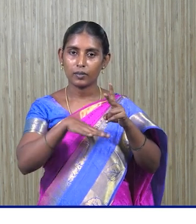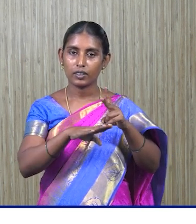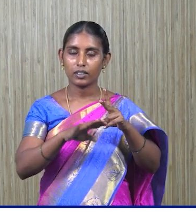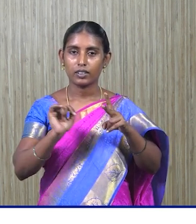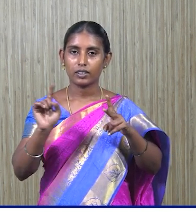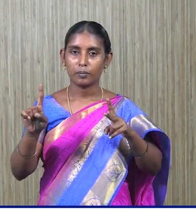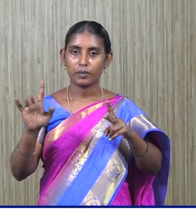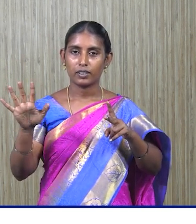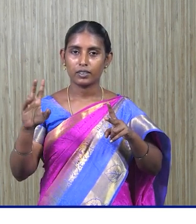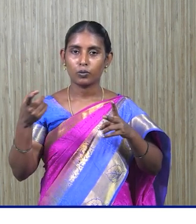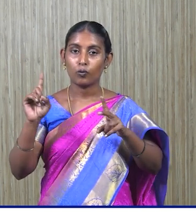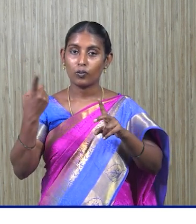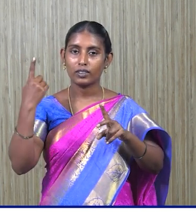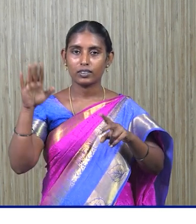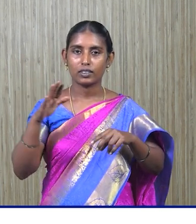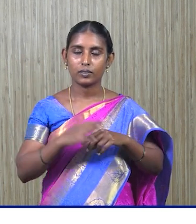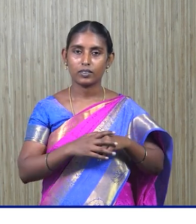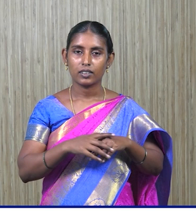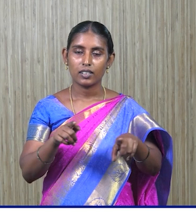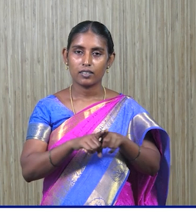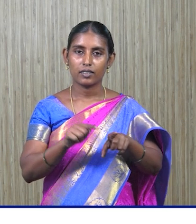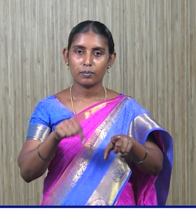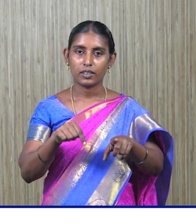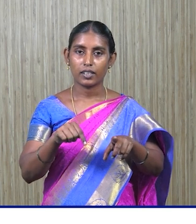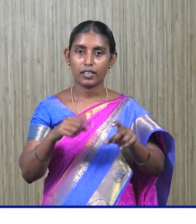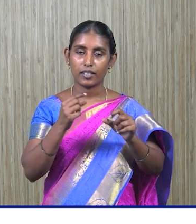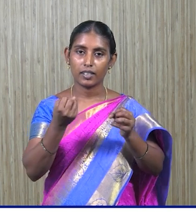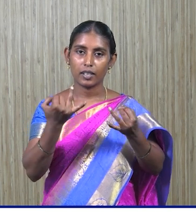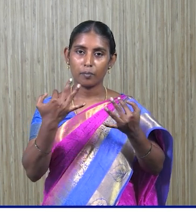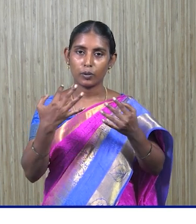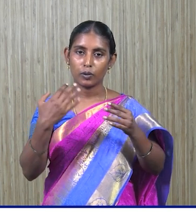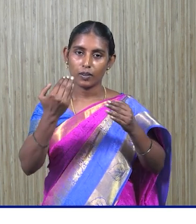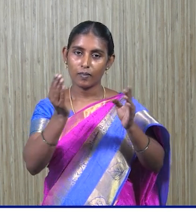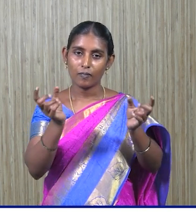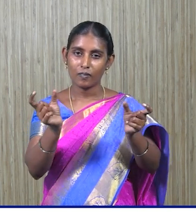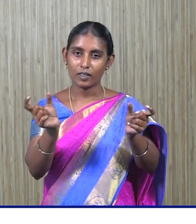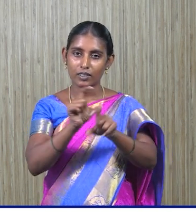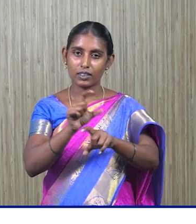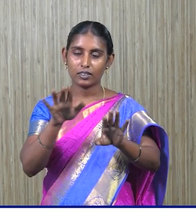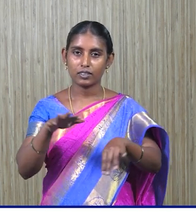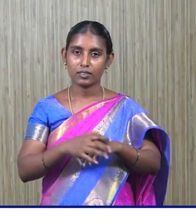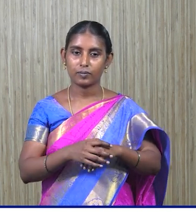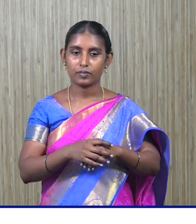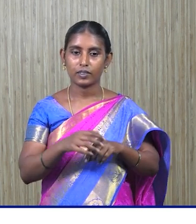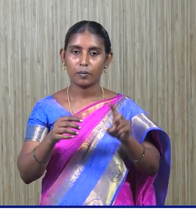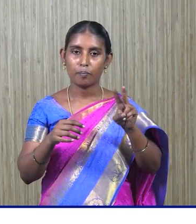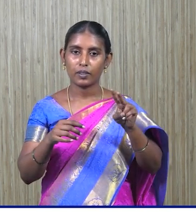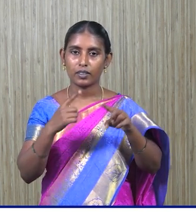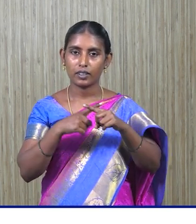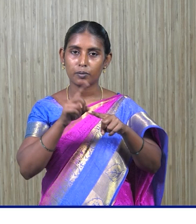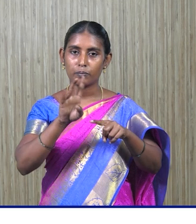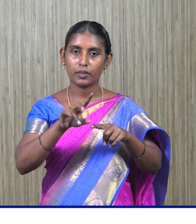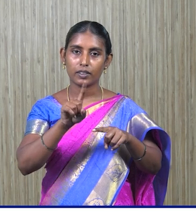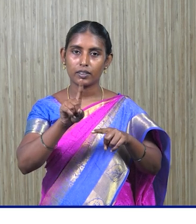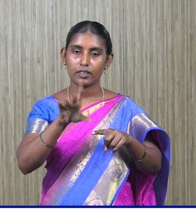15 முதல் வரிசையில் உள்ளது. அப்போது இங்கு எண்களின் வரிசை மட்டுமே மாற்றம் அடைந்துள்ளது. அப்போ 12 × 15 எவ்வளவு